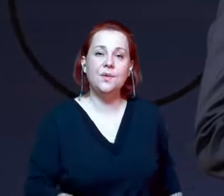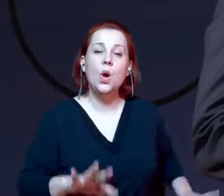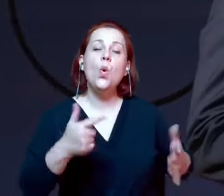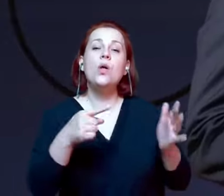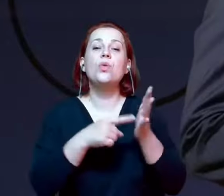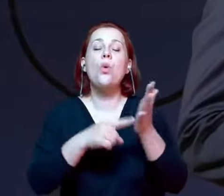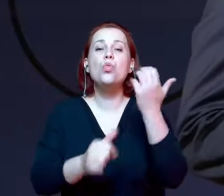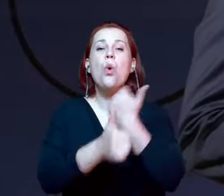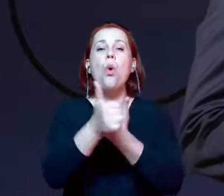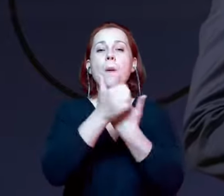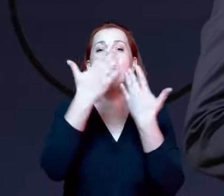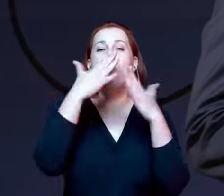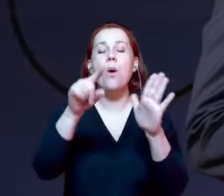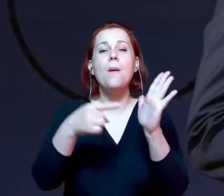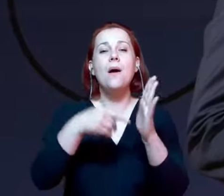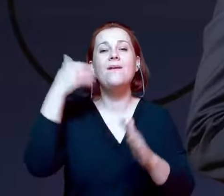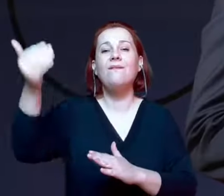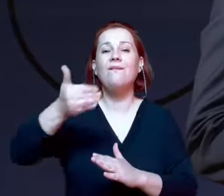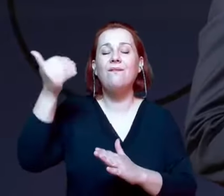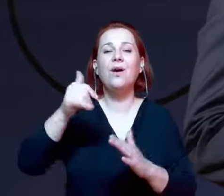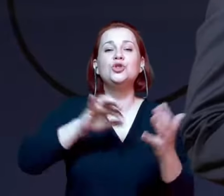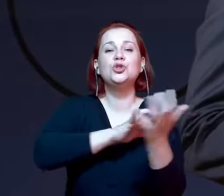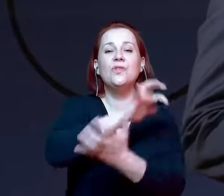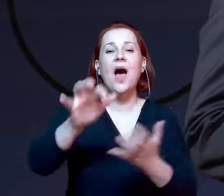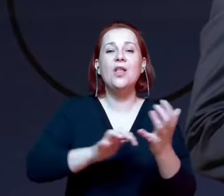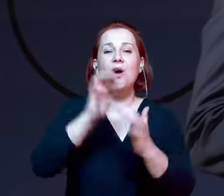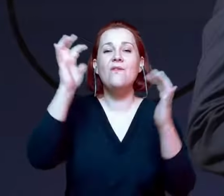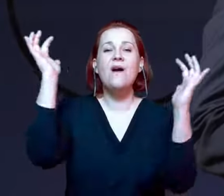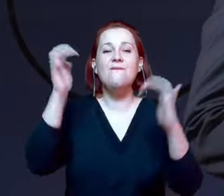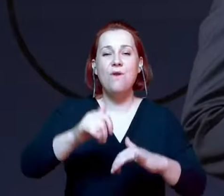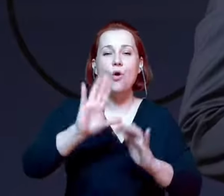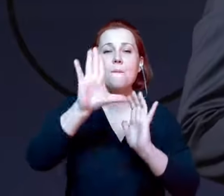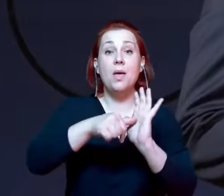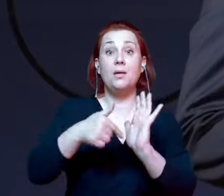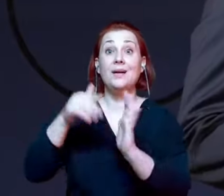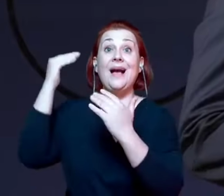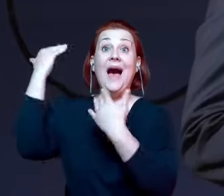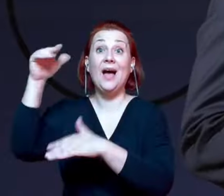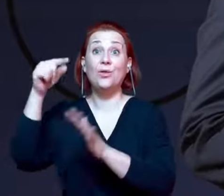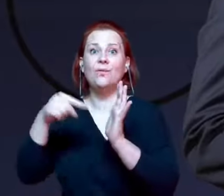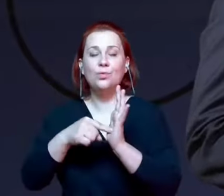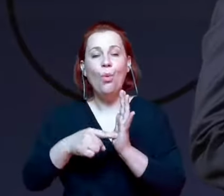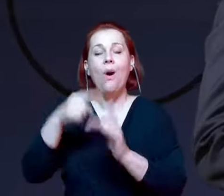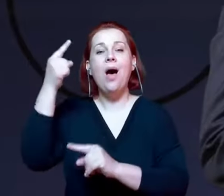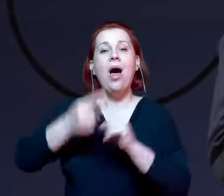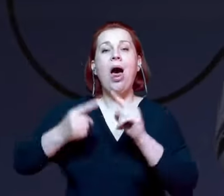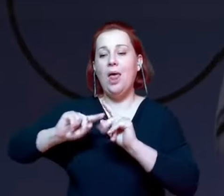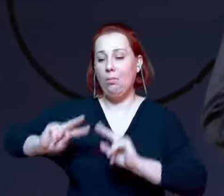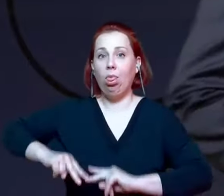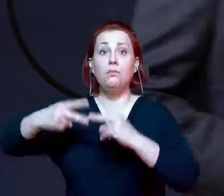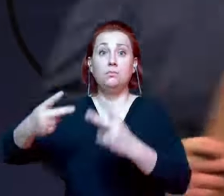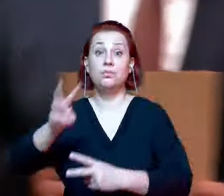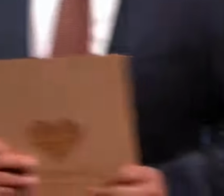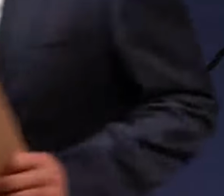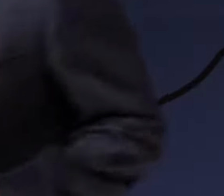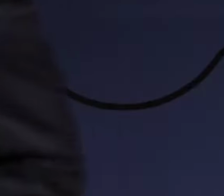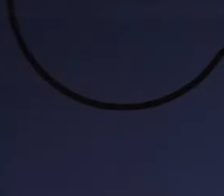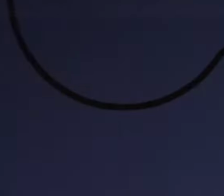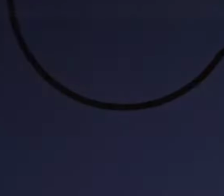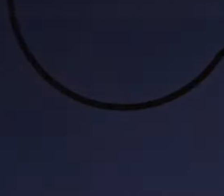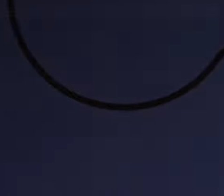który będzie prezentowany podczas Światowego Forum Miejskiego w Katowicach jako jeden z elementów spuścizny i dziedzictwa WUF.